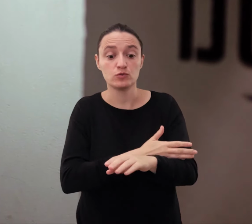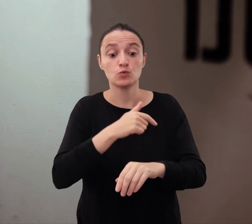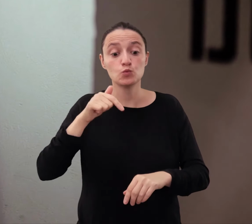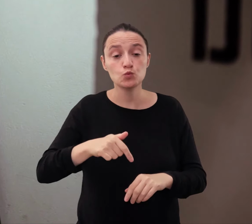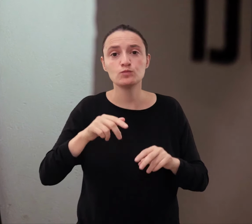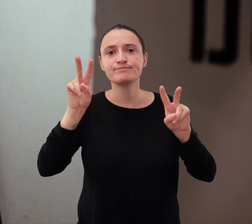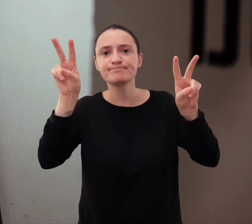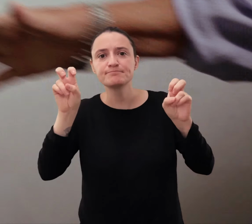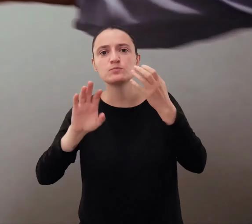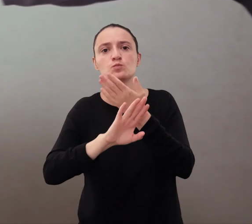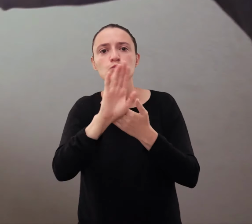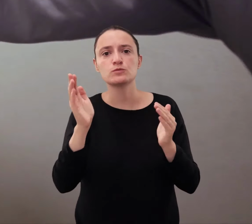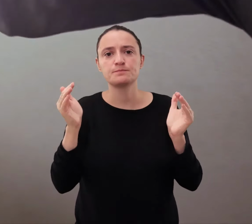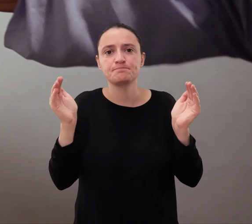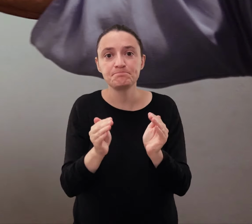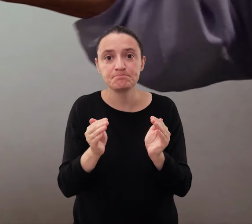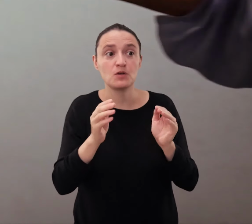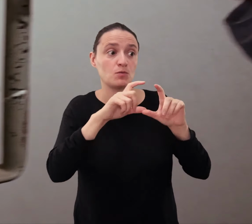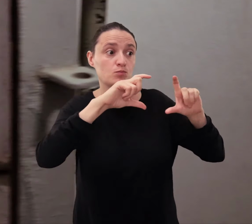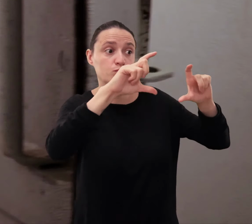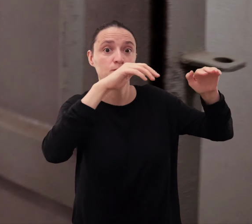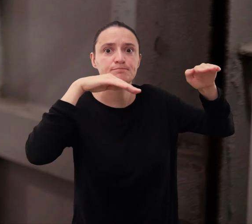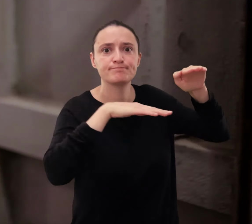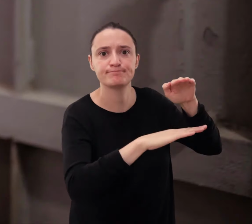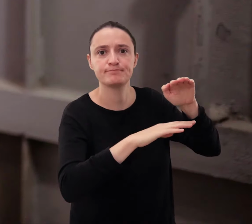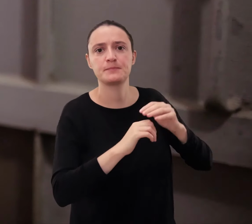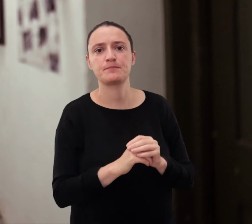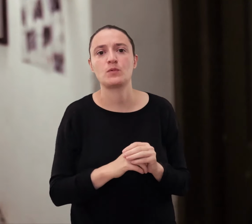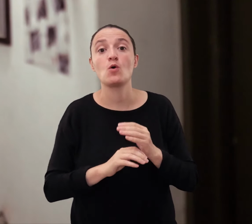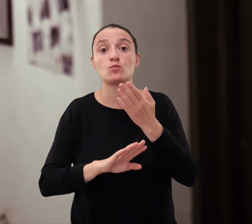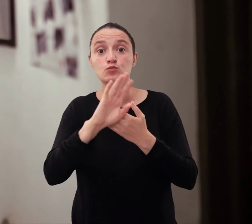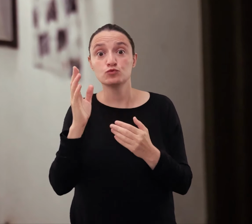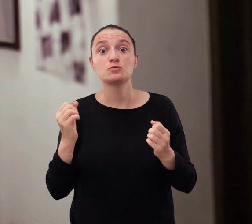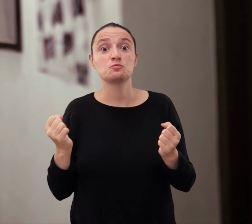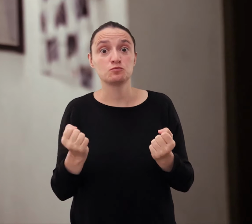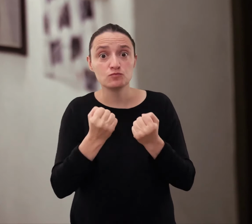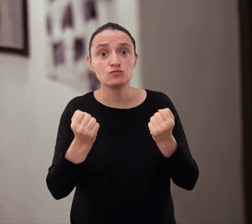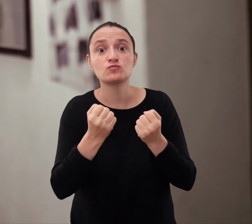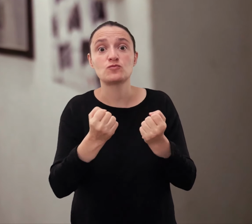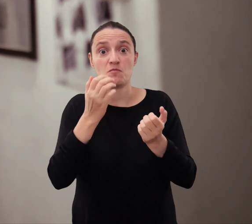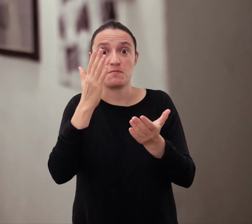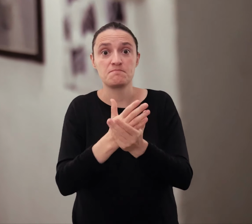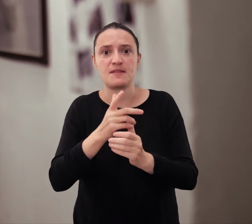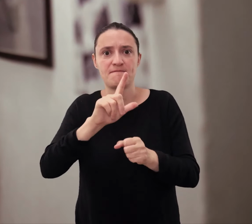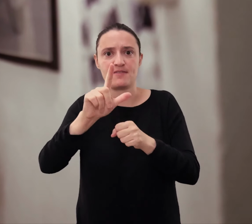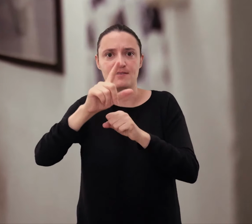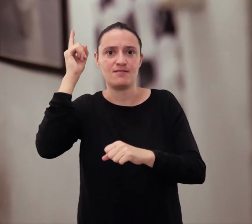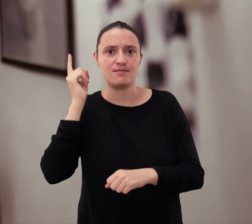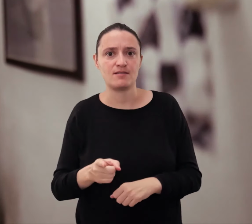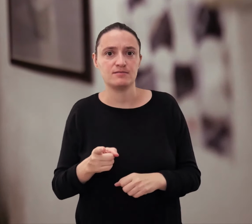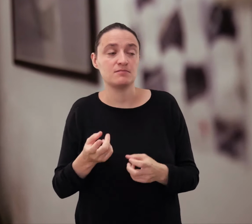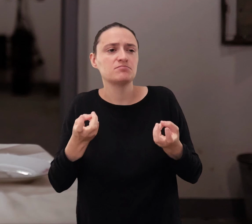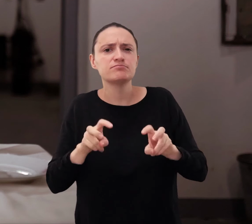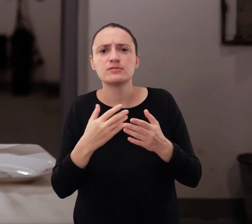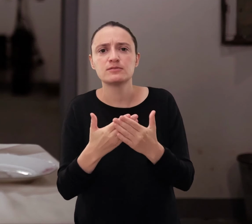to muzeum, które działa 12 rok. I ono powstało dlatego,